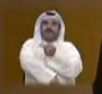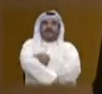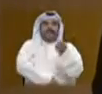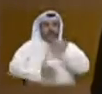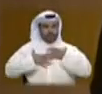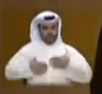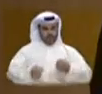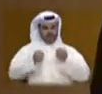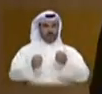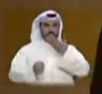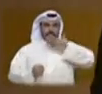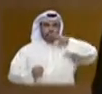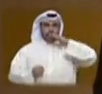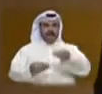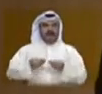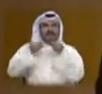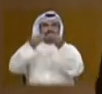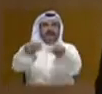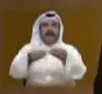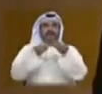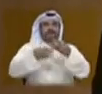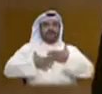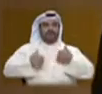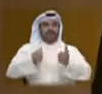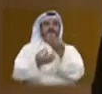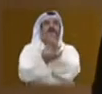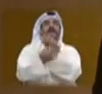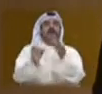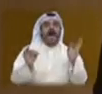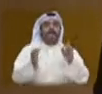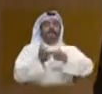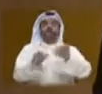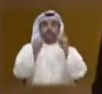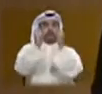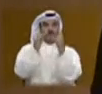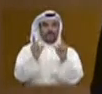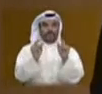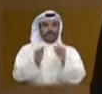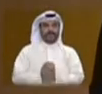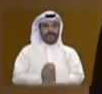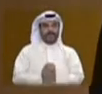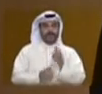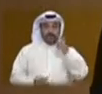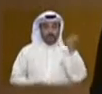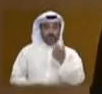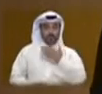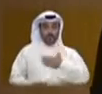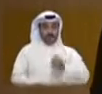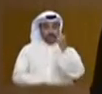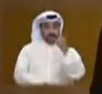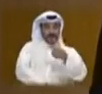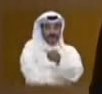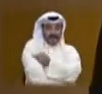سلامة الحجاج وتقديم الخدمات الصحية لهم وعلى أعلى المستويات الوقائية